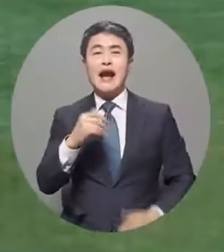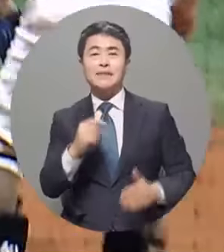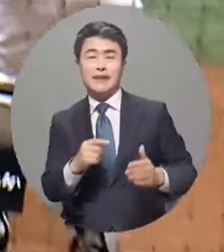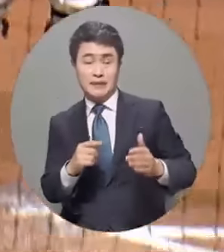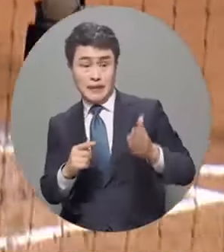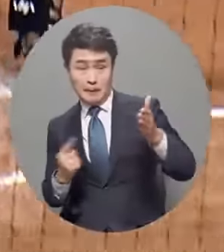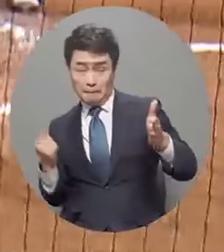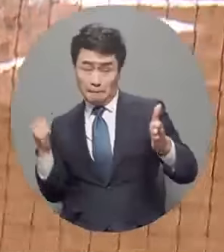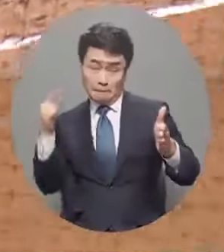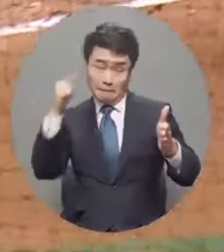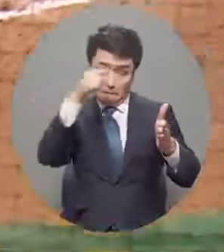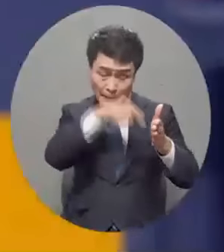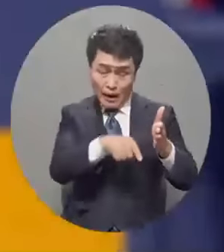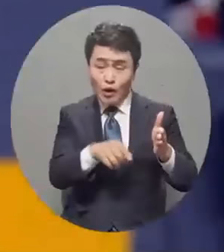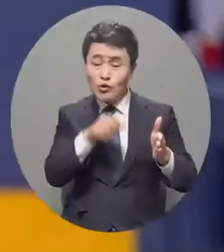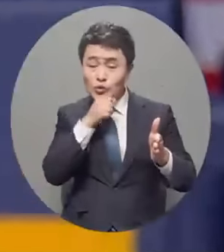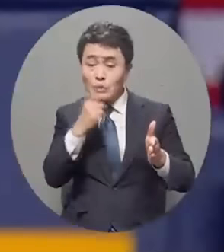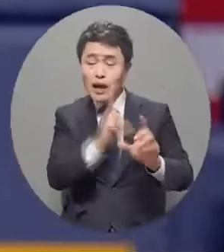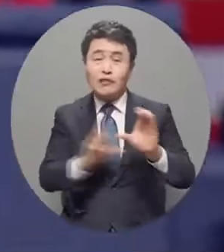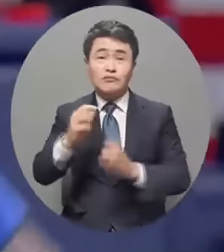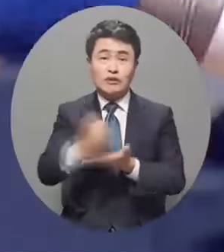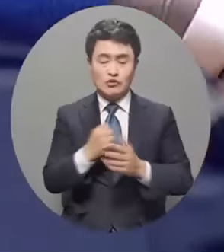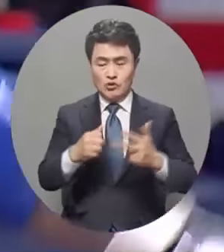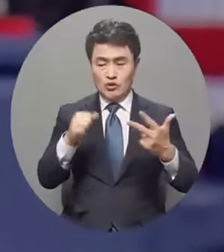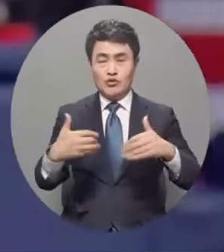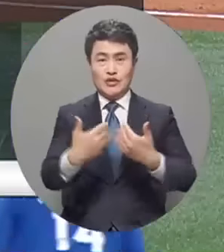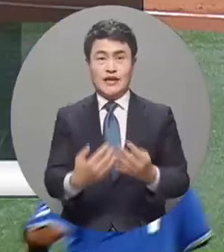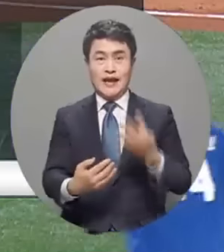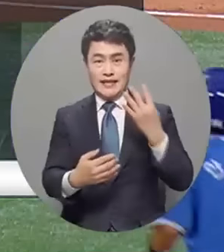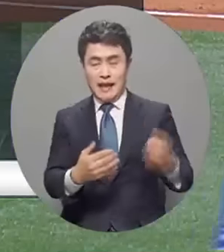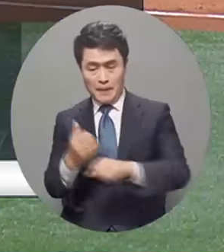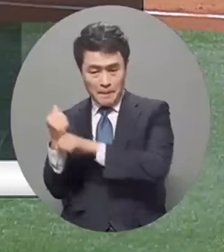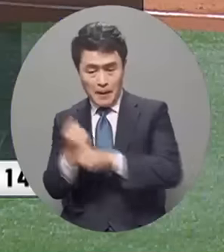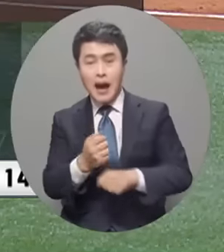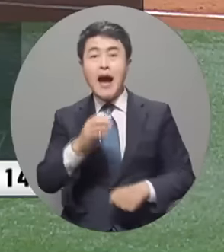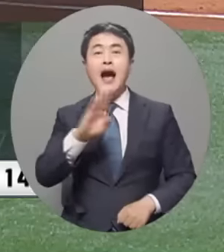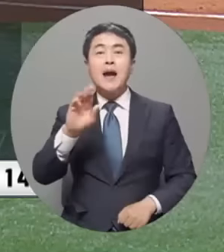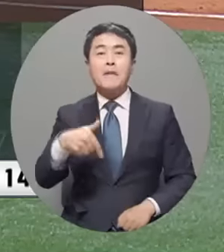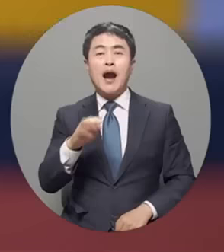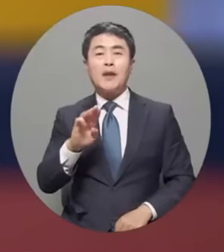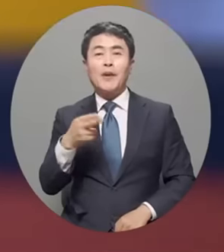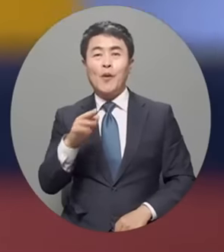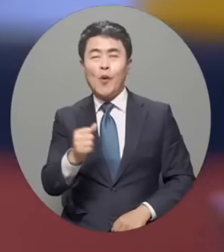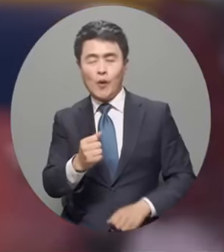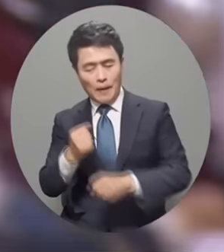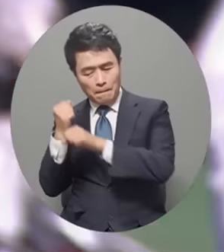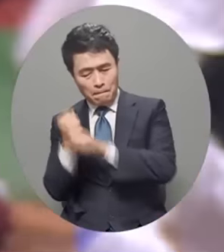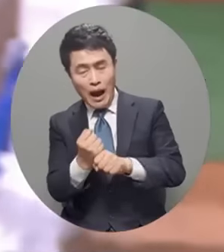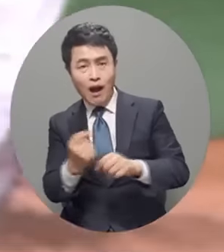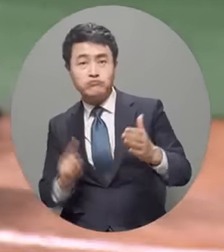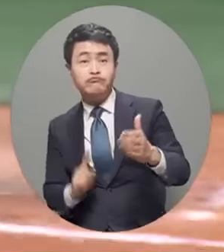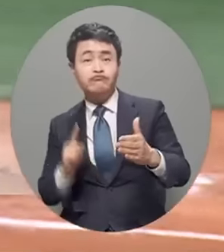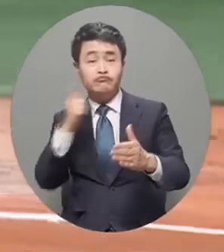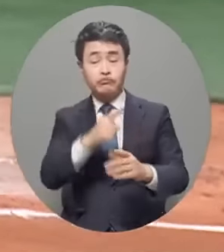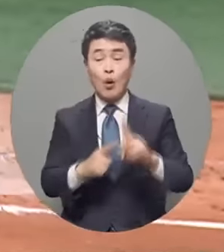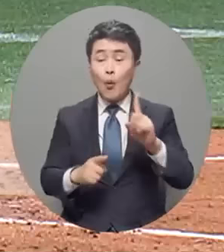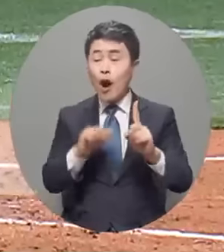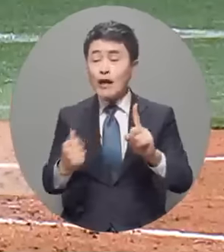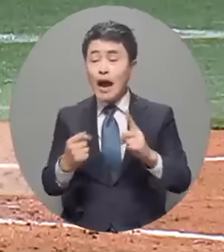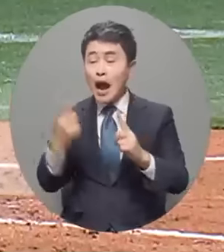직격하며 1타점을 보탰고 7회 4번 타자 박병호가 승부의 쐐기를 박았습니다. 원아웃 1, 2루